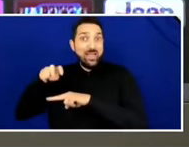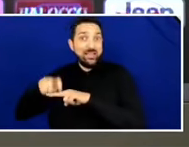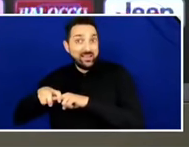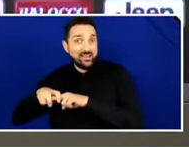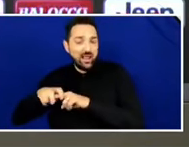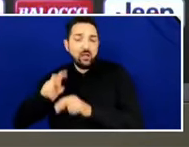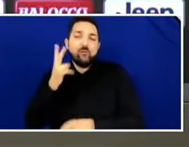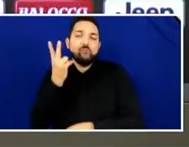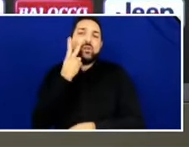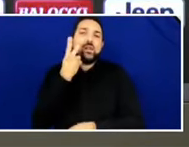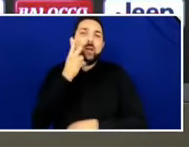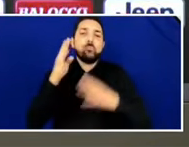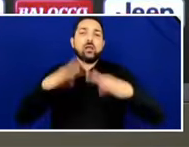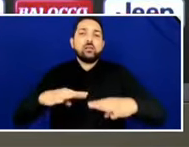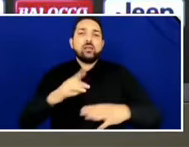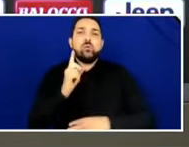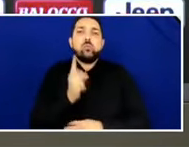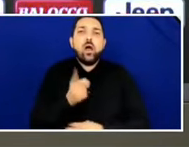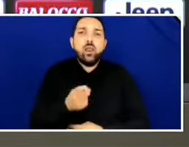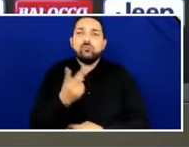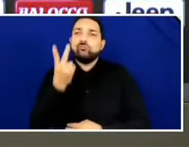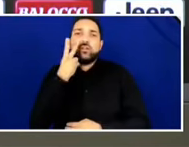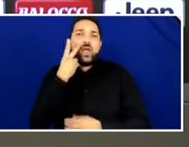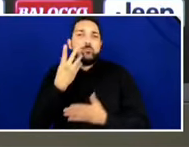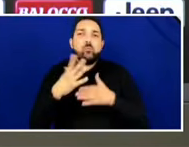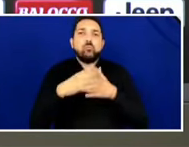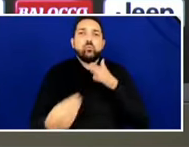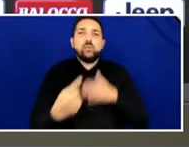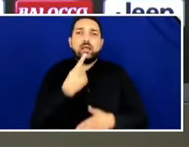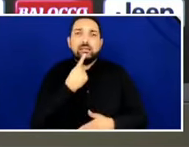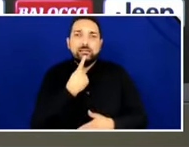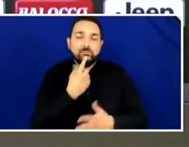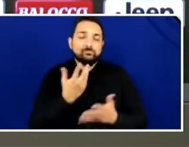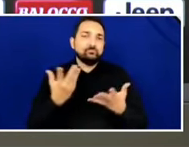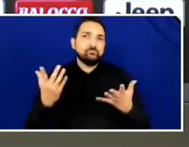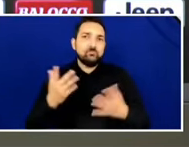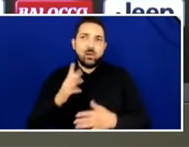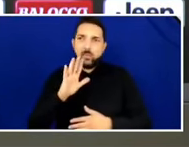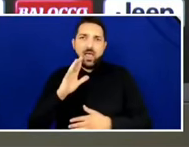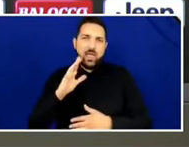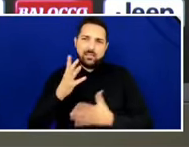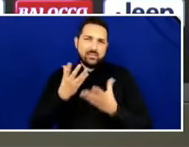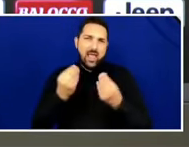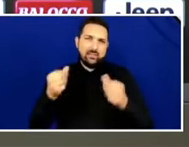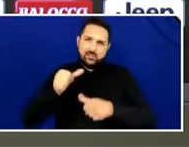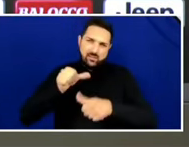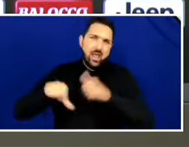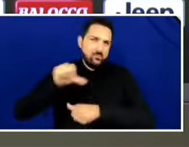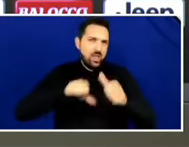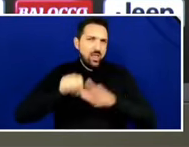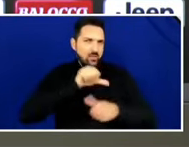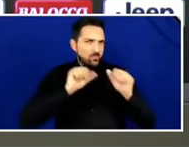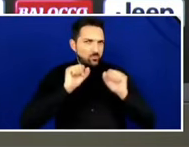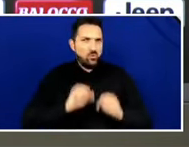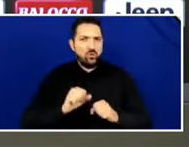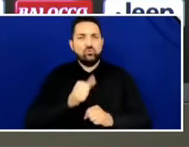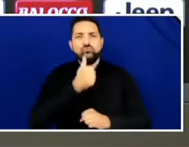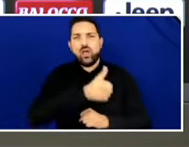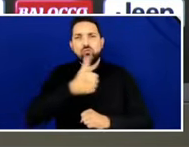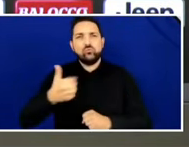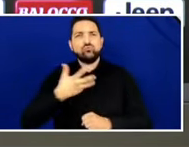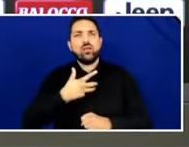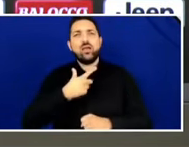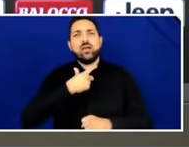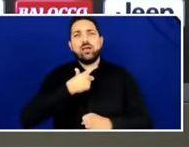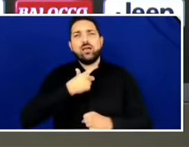bisogno davanti però tanti giocatori possono giocare sicuramente con caratteristiche diverse ma lo dobbiamo vedere